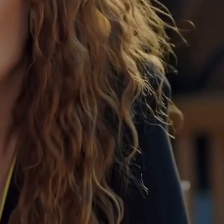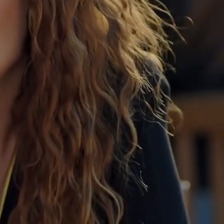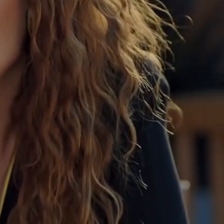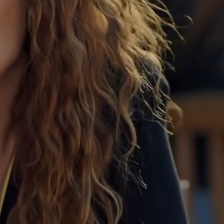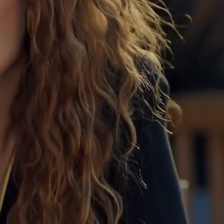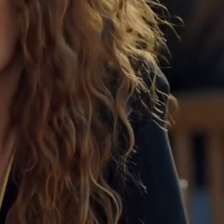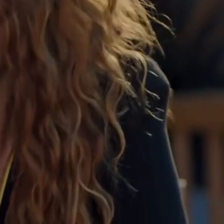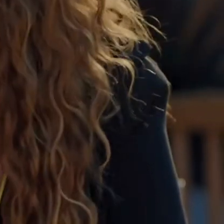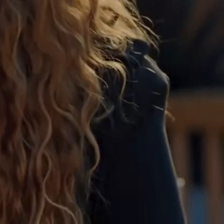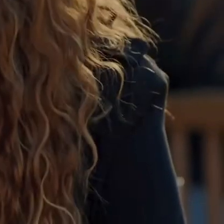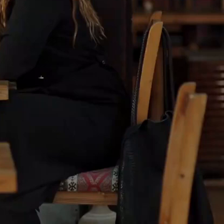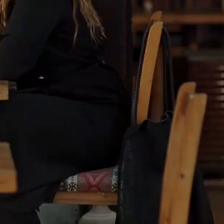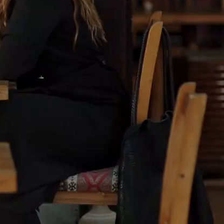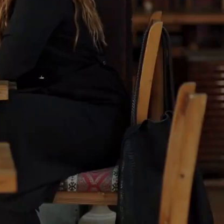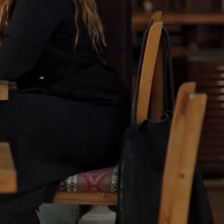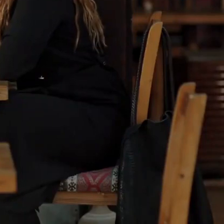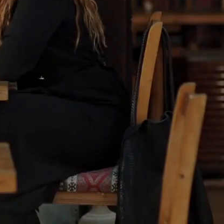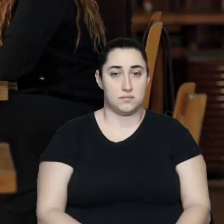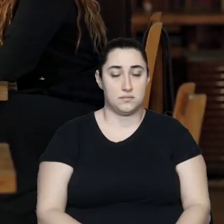şey diyecekti.